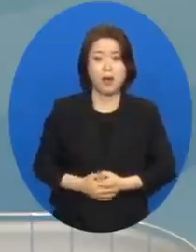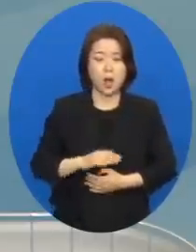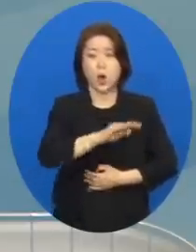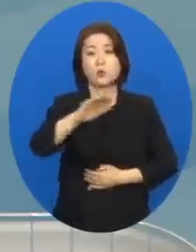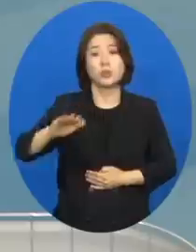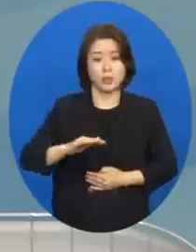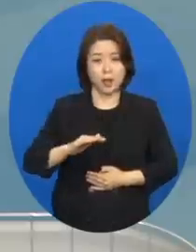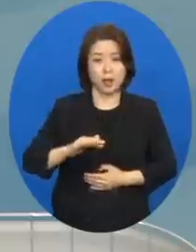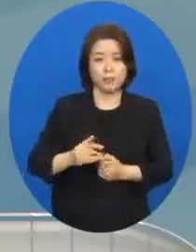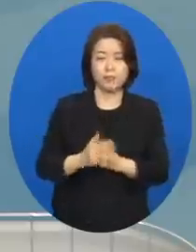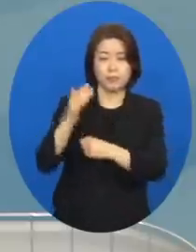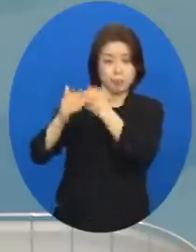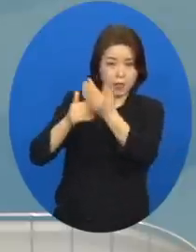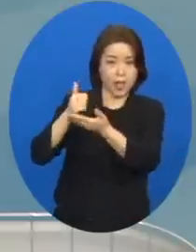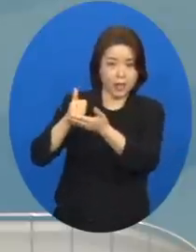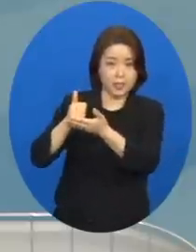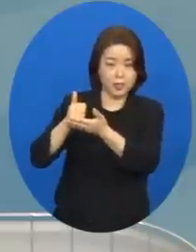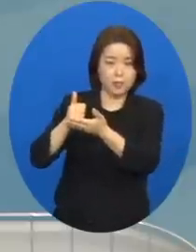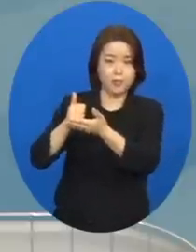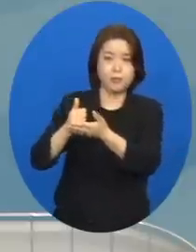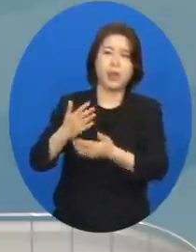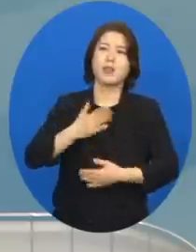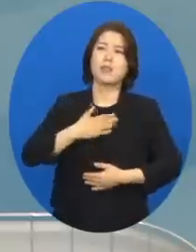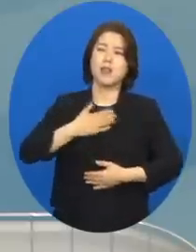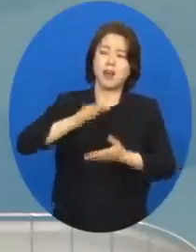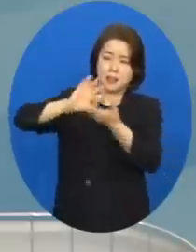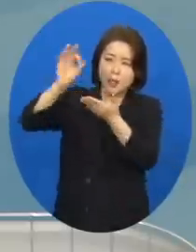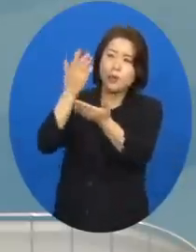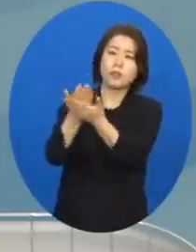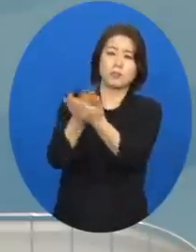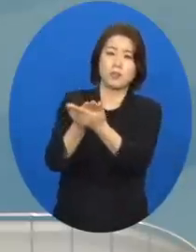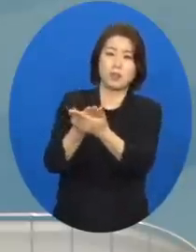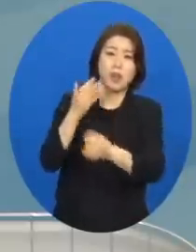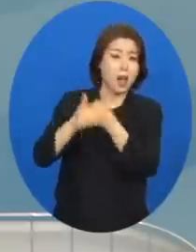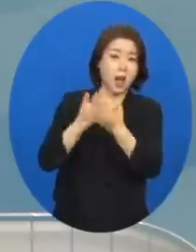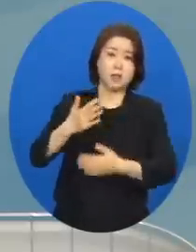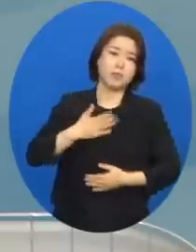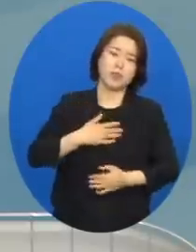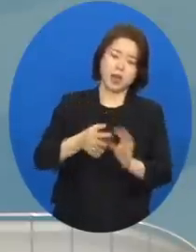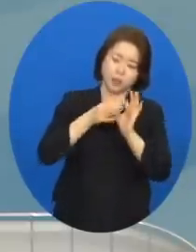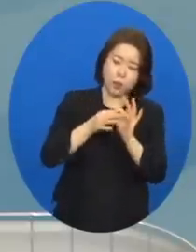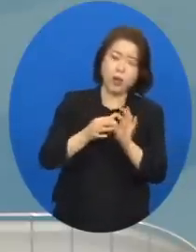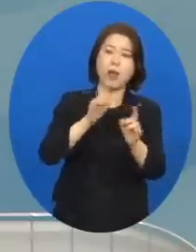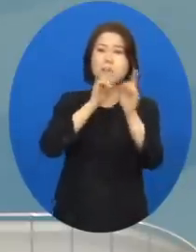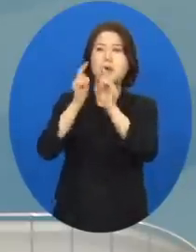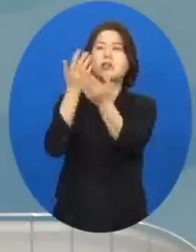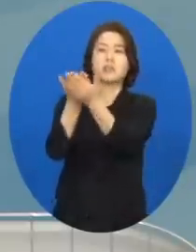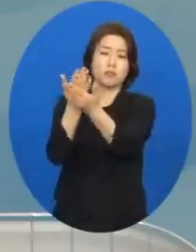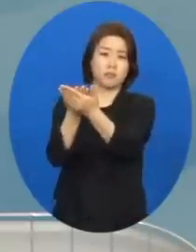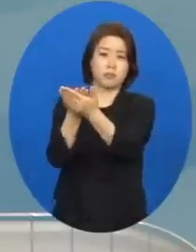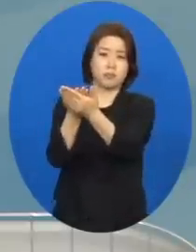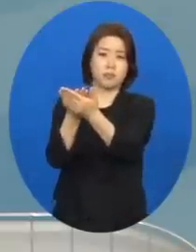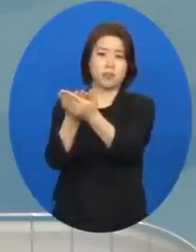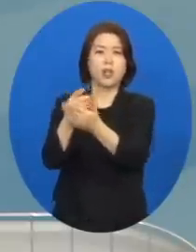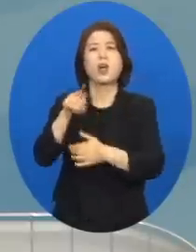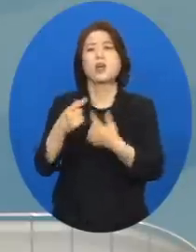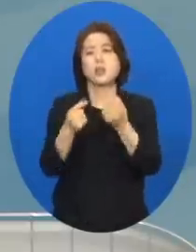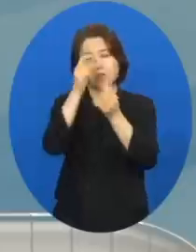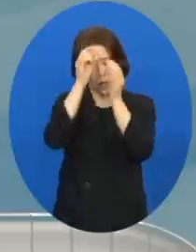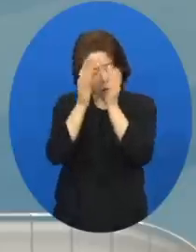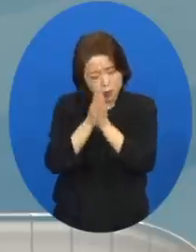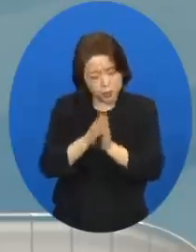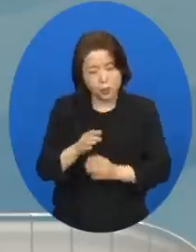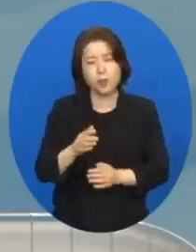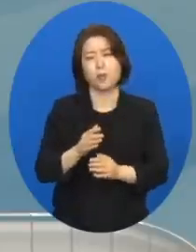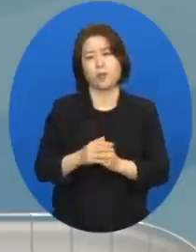우리가 하나님 저를 쓰세요. 하나님 저를 통해서 말씀하세요. 그렇게 기도만